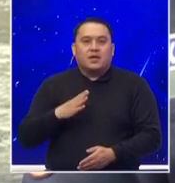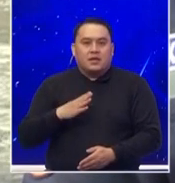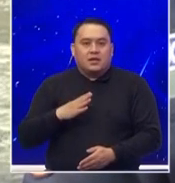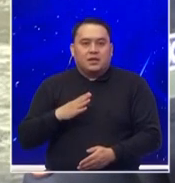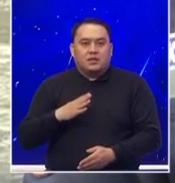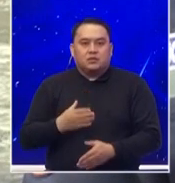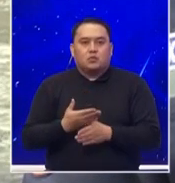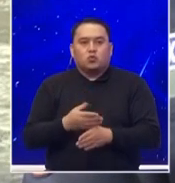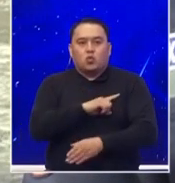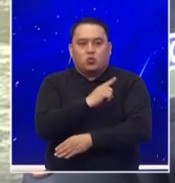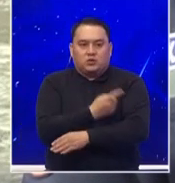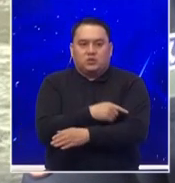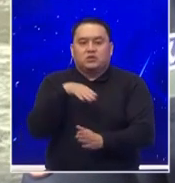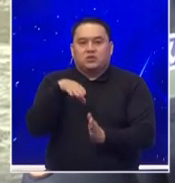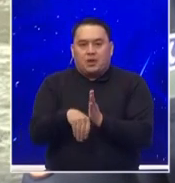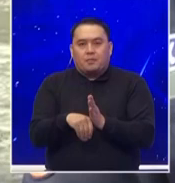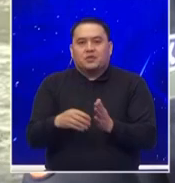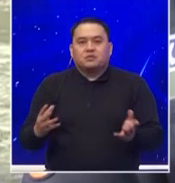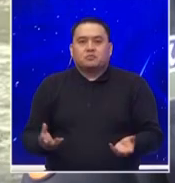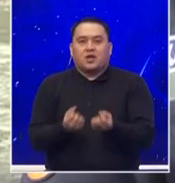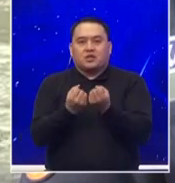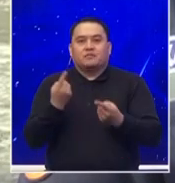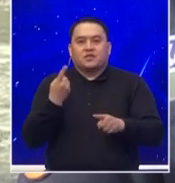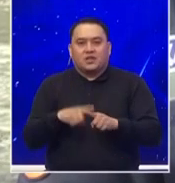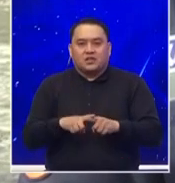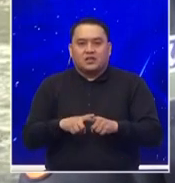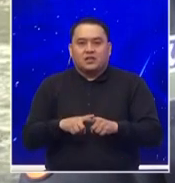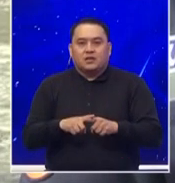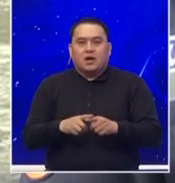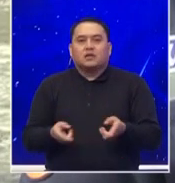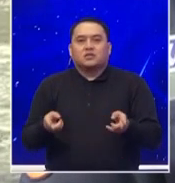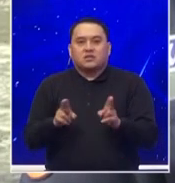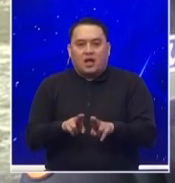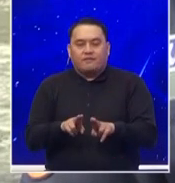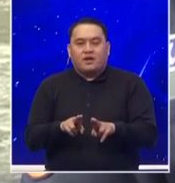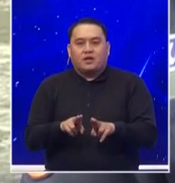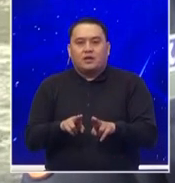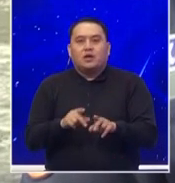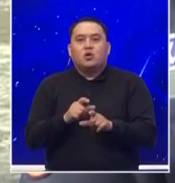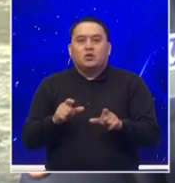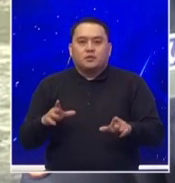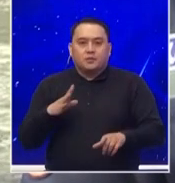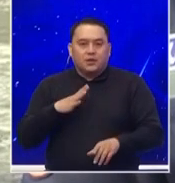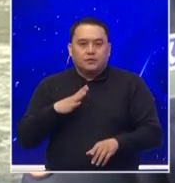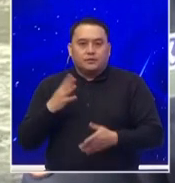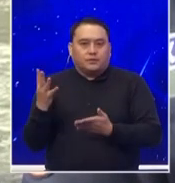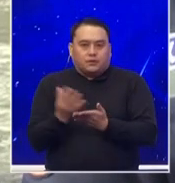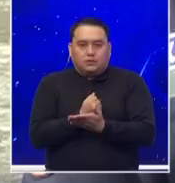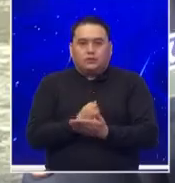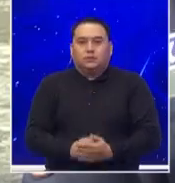и благодаря усилиям спасателей с применением специальной техники, застрявшие в снежном заносе граждане были